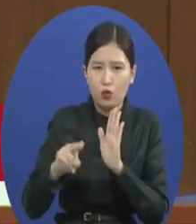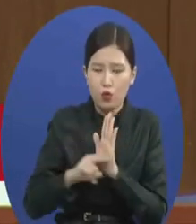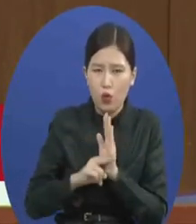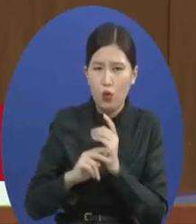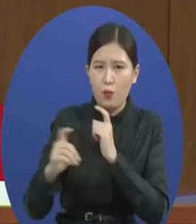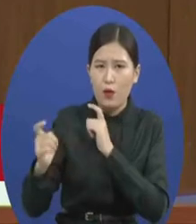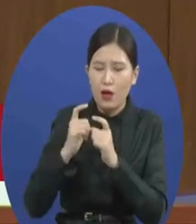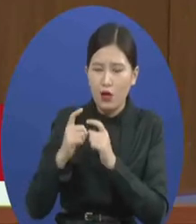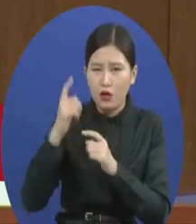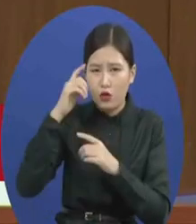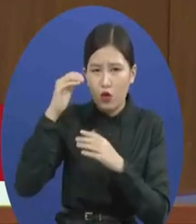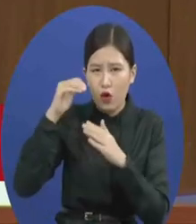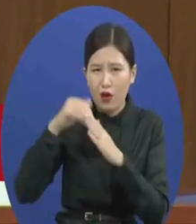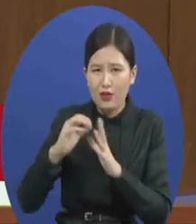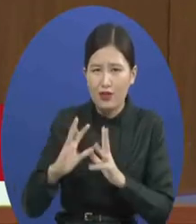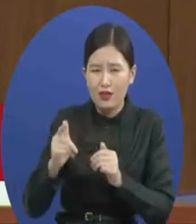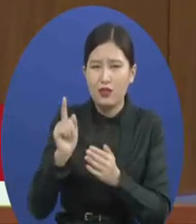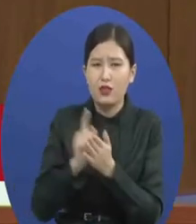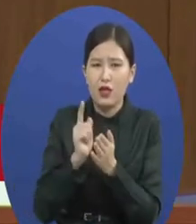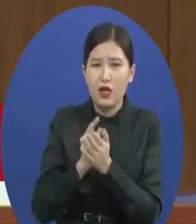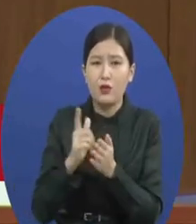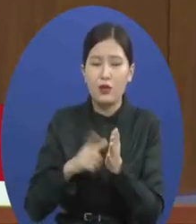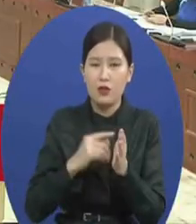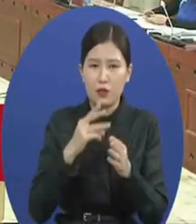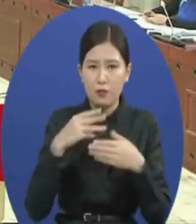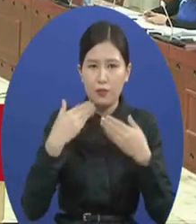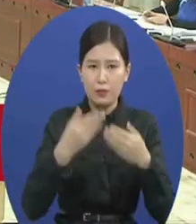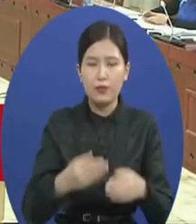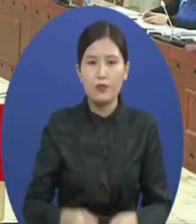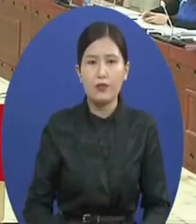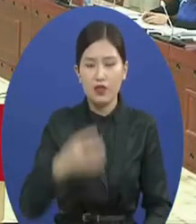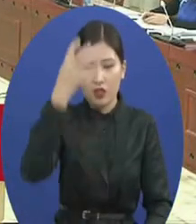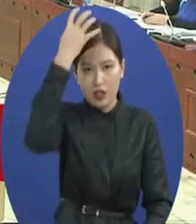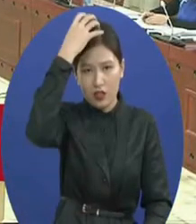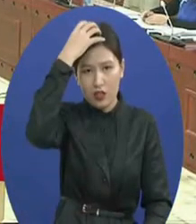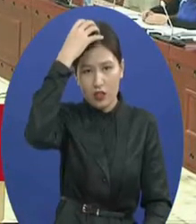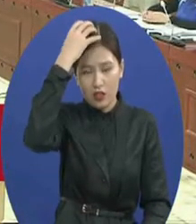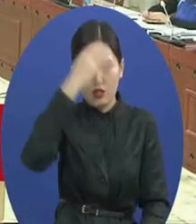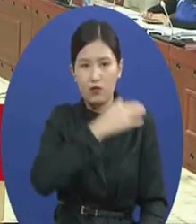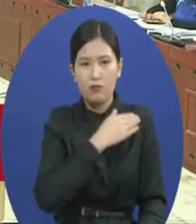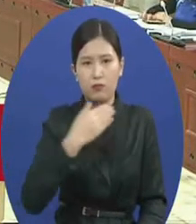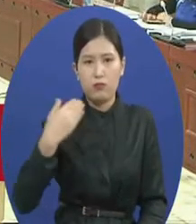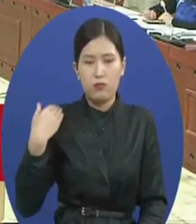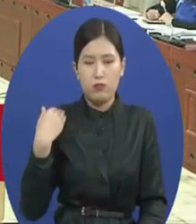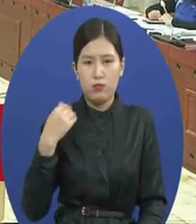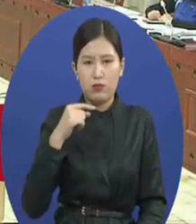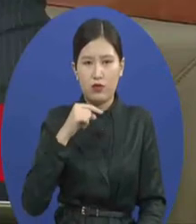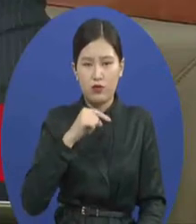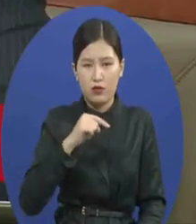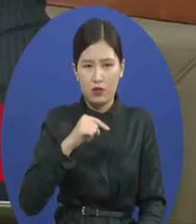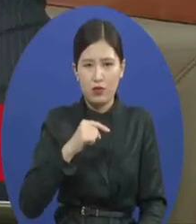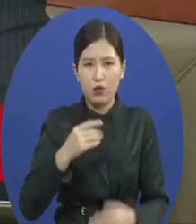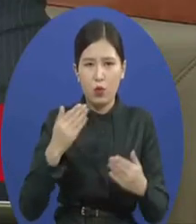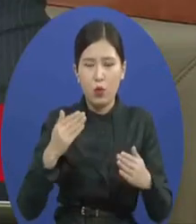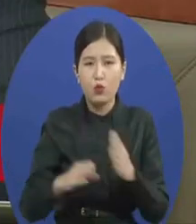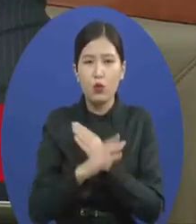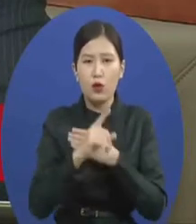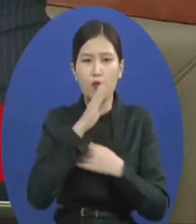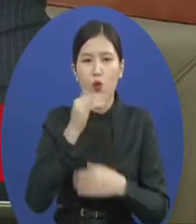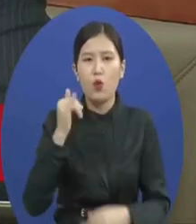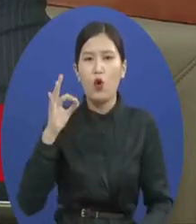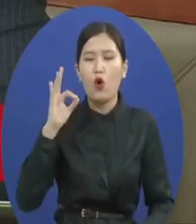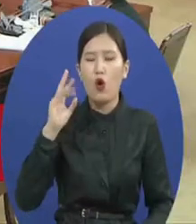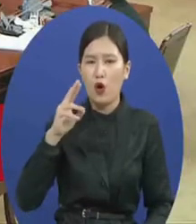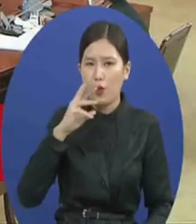сайн сайжруулах зайлшгүй шаардлагатай байна гэдгийг хэлье. Засгийн газрын тэргүүн хуралдааны төсвөлд өнгөрсөн хугацаанд Улсын онцгой комиссаас